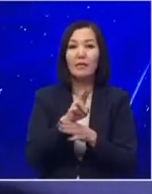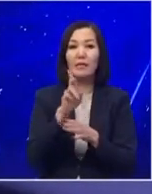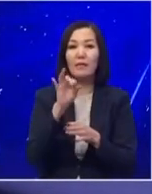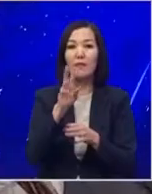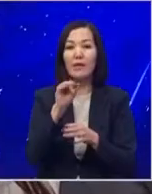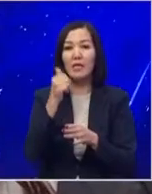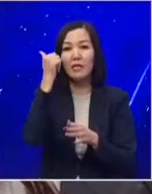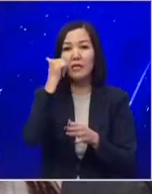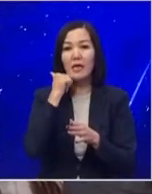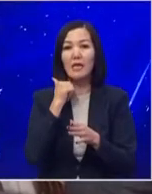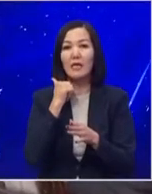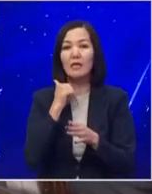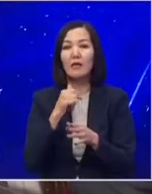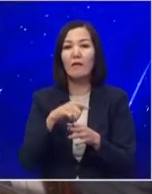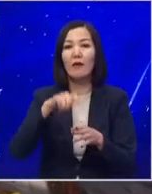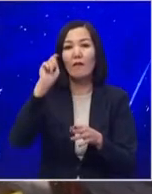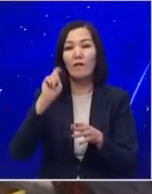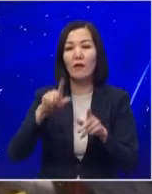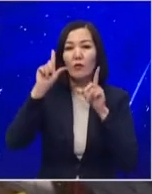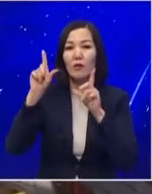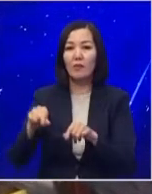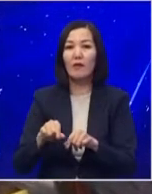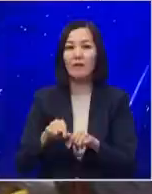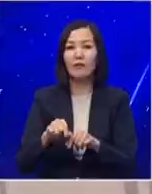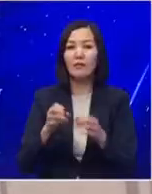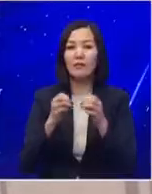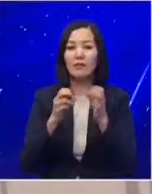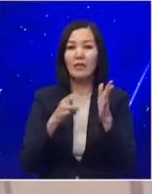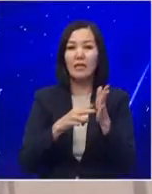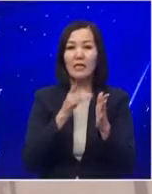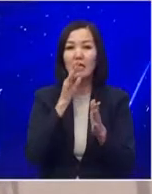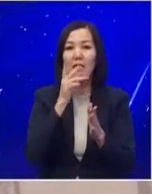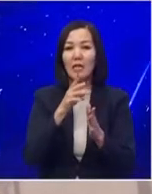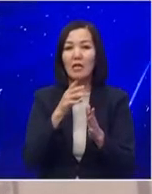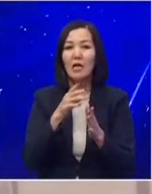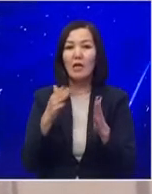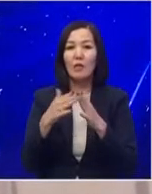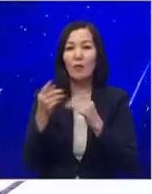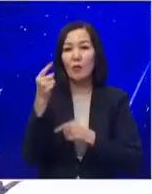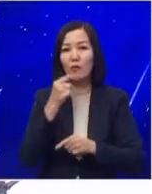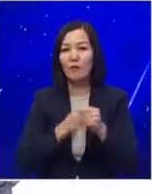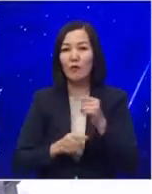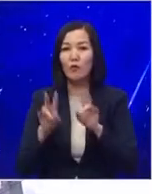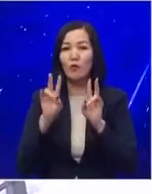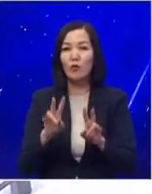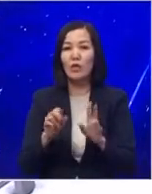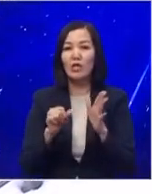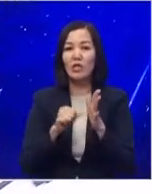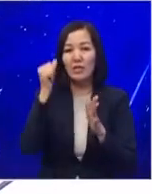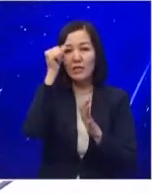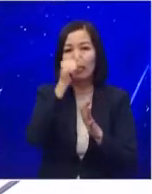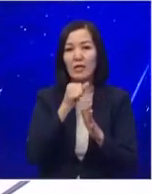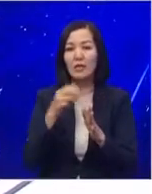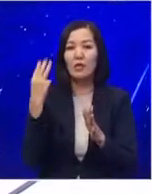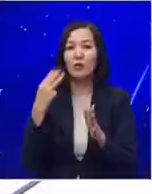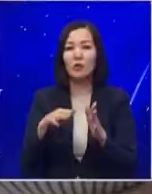старец отправился на войну в сорок первом году в возрасте 17 лет домой он смог вернуться только спустя шесть лет в